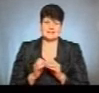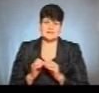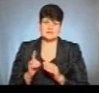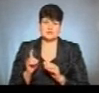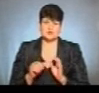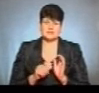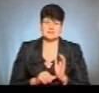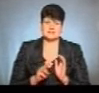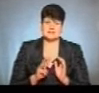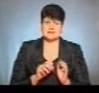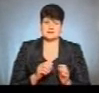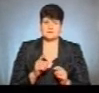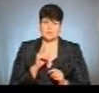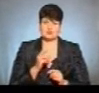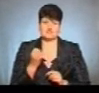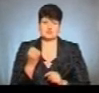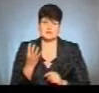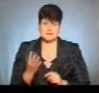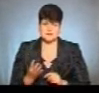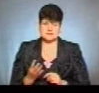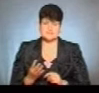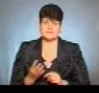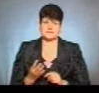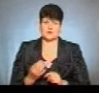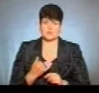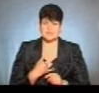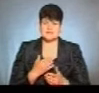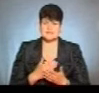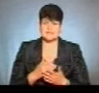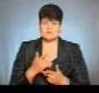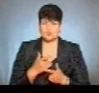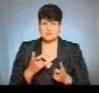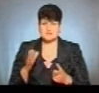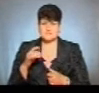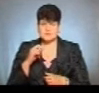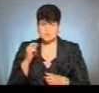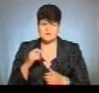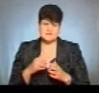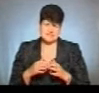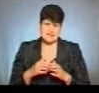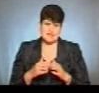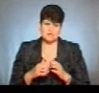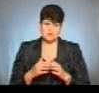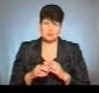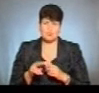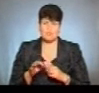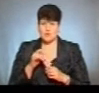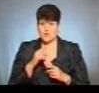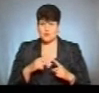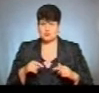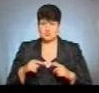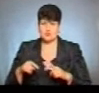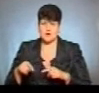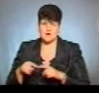як ви кажете, найбільше поки що 14. Так. Ну, але, власне, в нас є інформація всеукраїнська, в середньому по округах